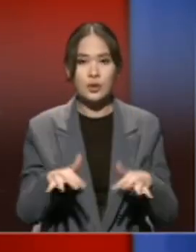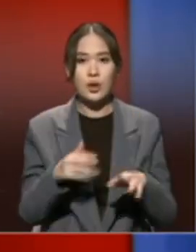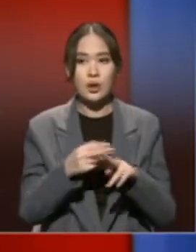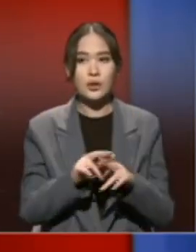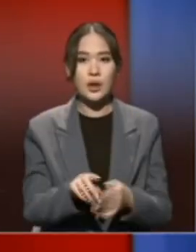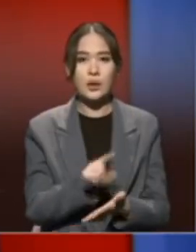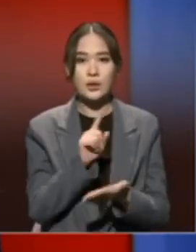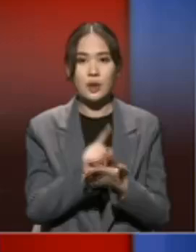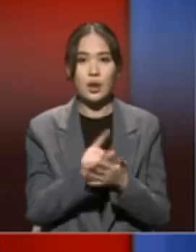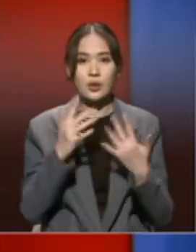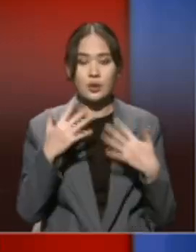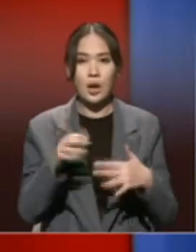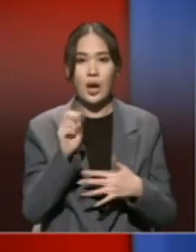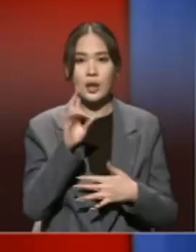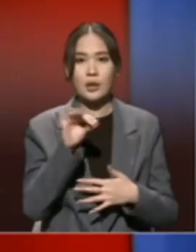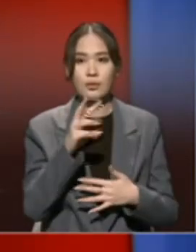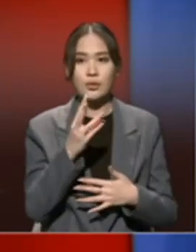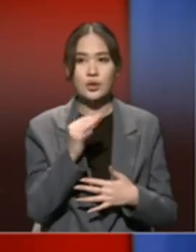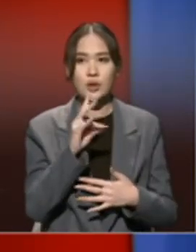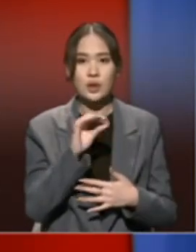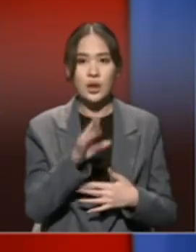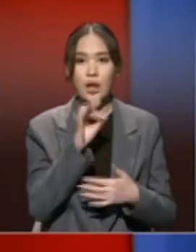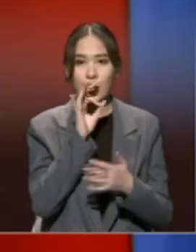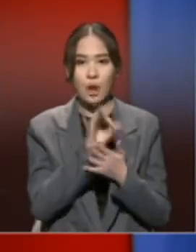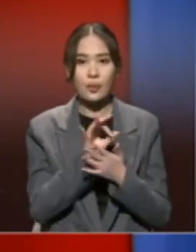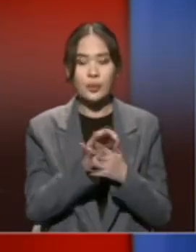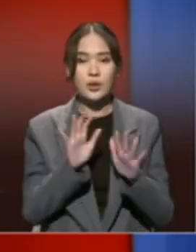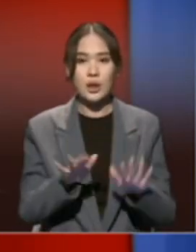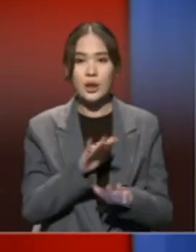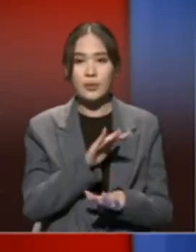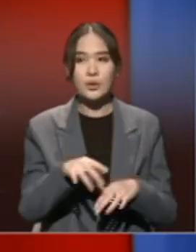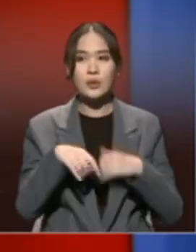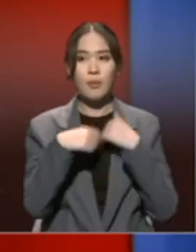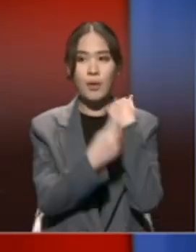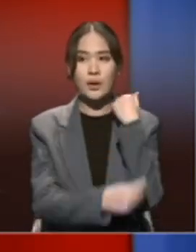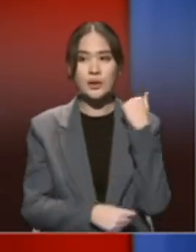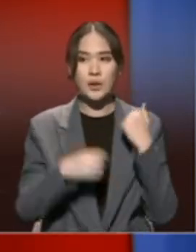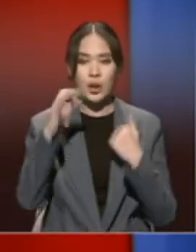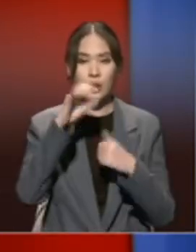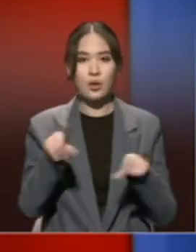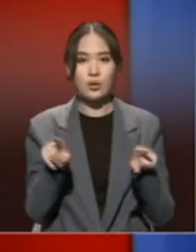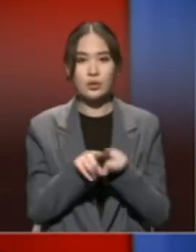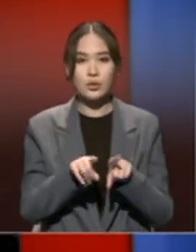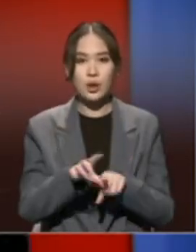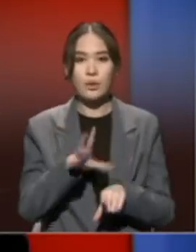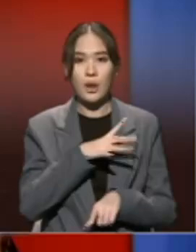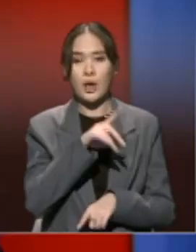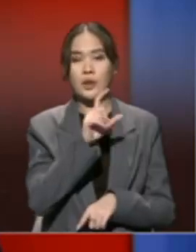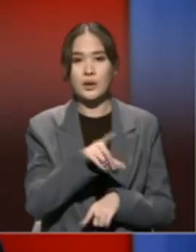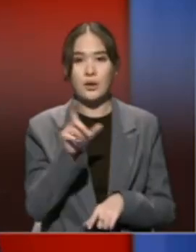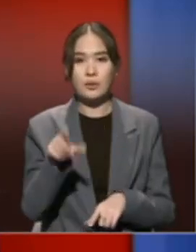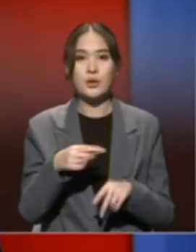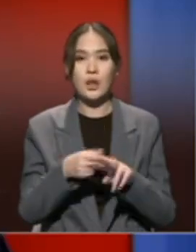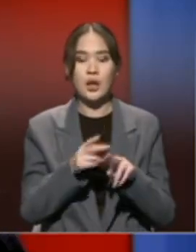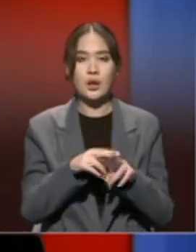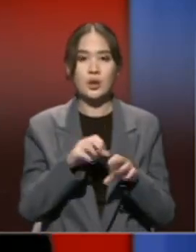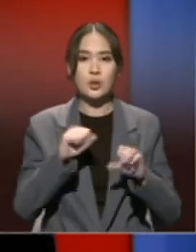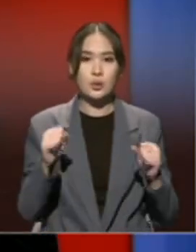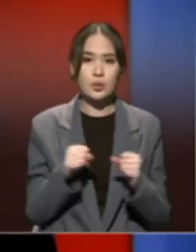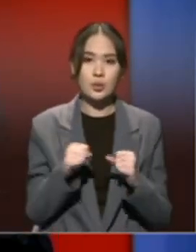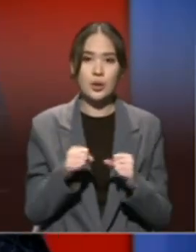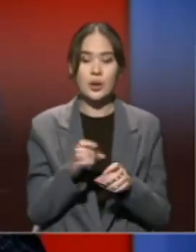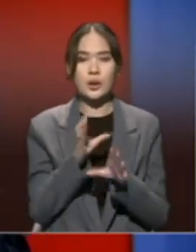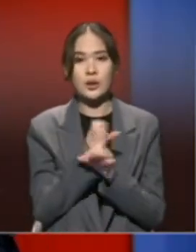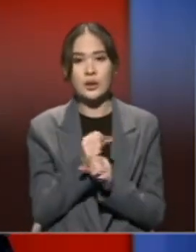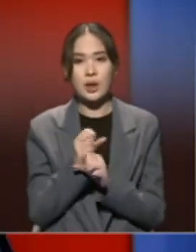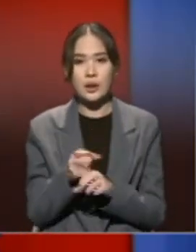қана мынау әкімшілік жауапкершілік емес. Бұл бір жерде жаңағыдай материалды жауапкершілікке тартылу керек. Мысалы, адамдар егер де сол жерде суықта, қыста тонып, бірақ солардың